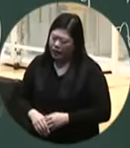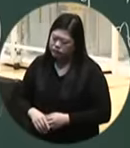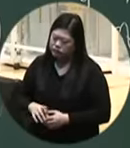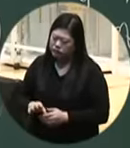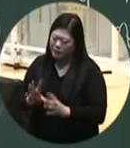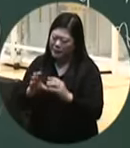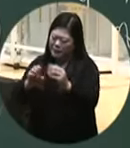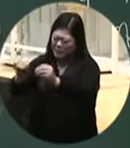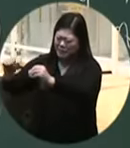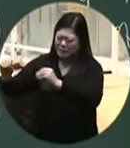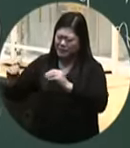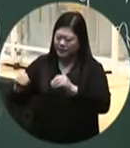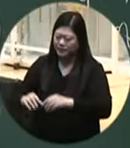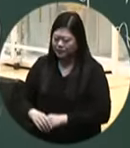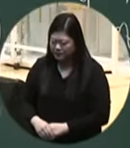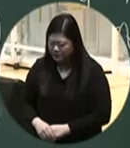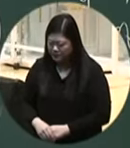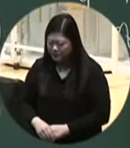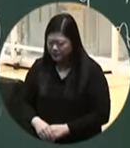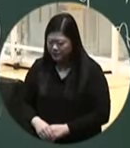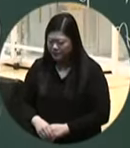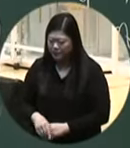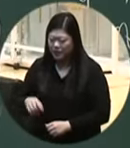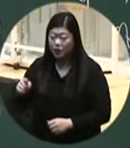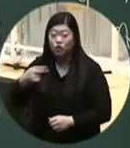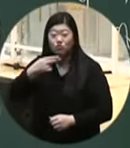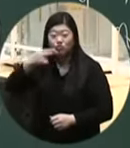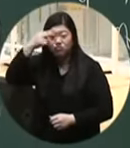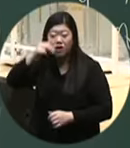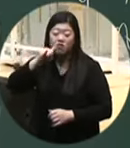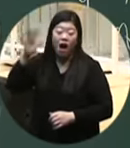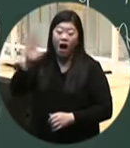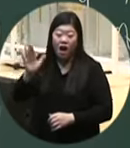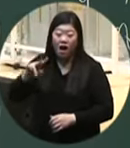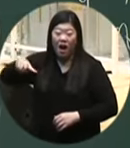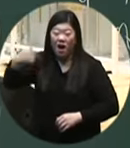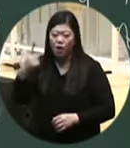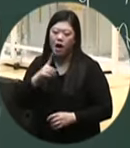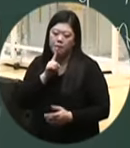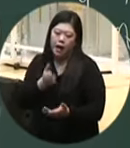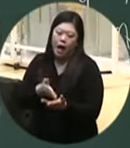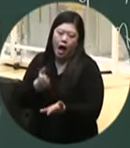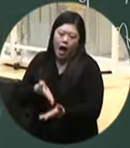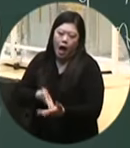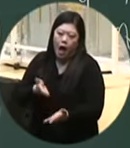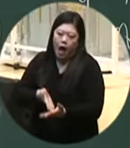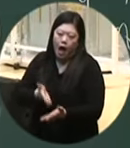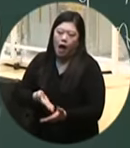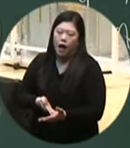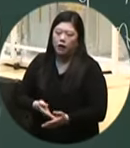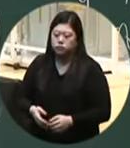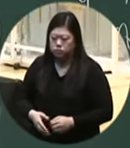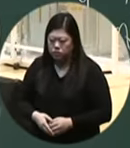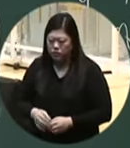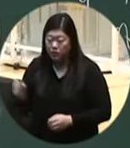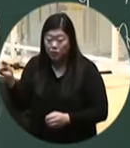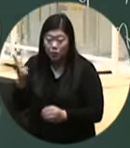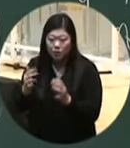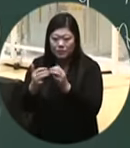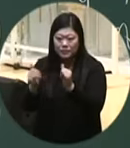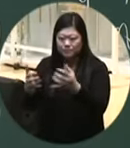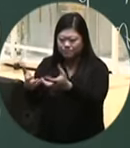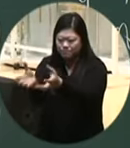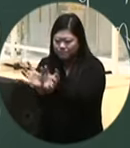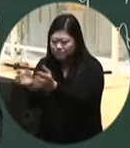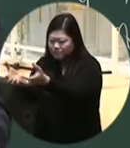everybody was so talkative. 수준도 안 높은데 말 많아요. So they were so talkative, even though their level was very low. 패거리 있어요. And they even had